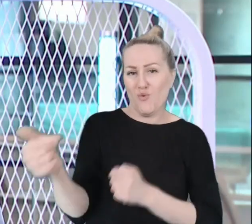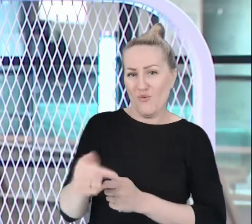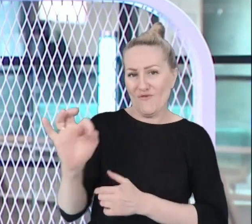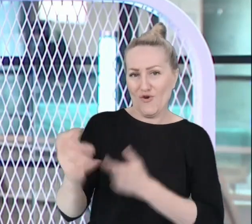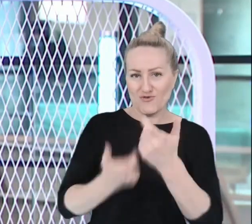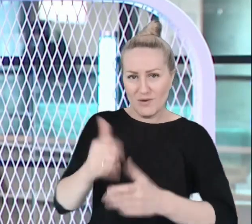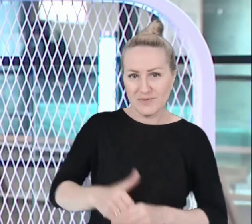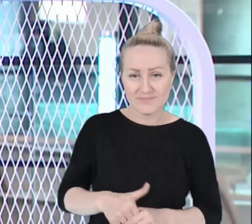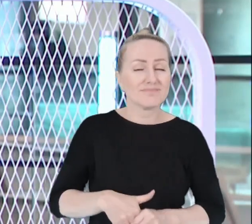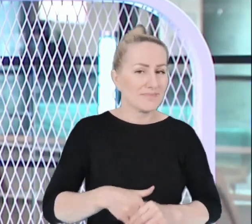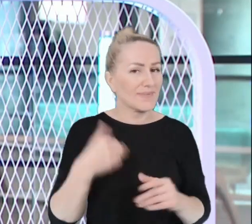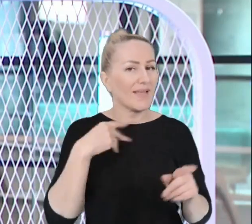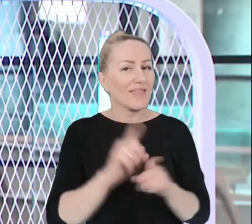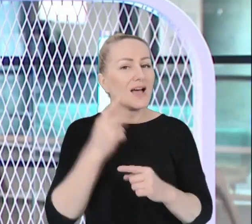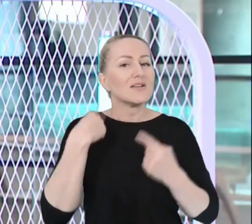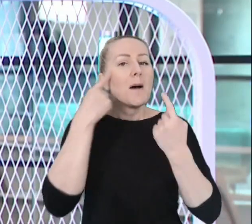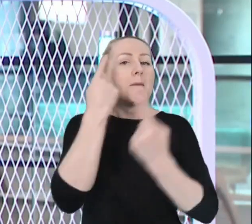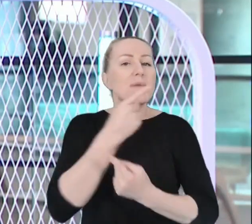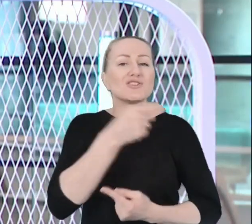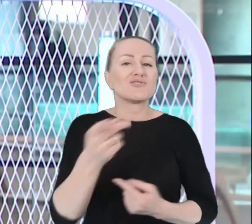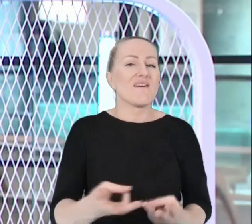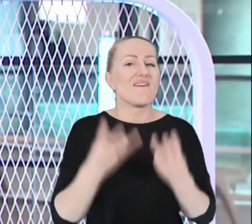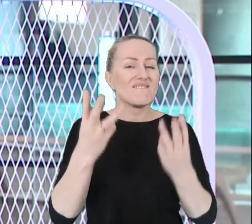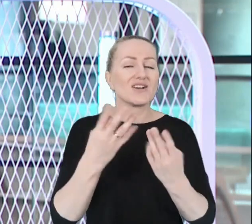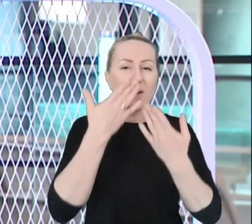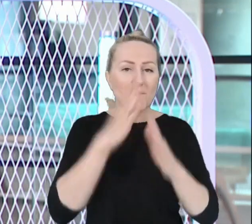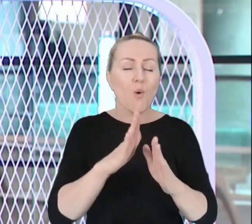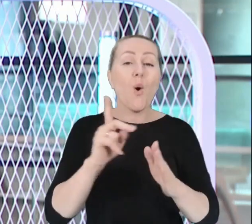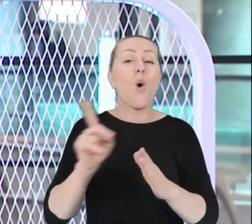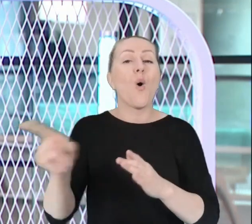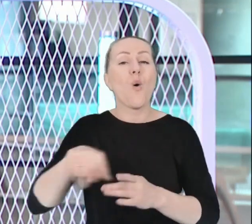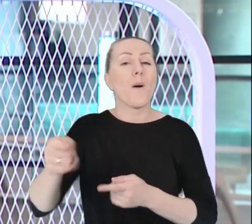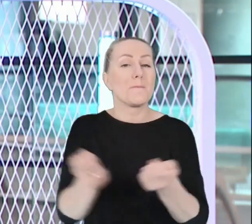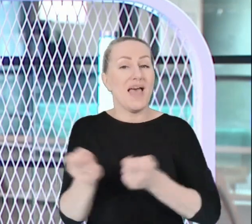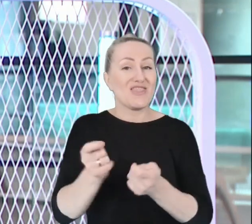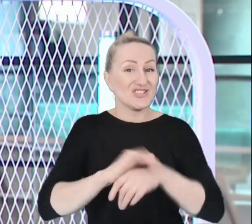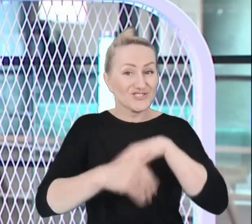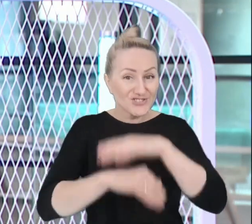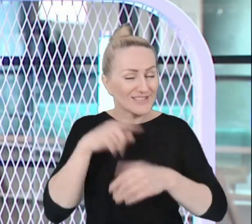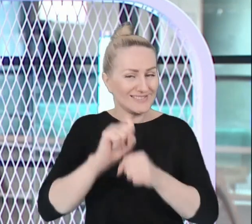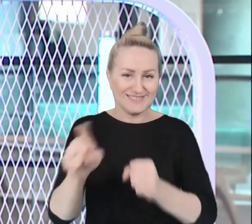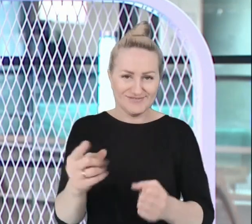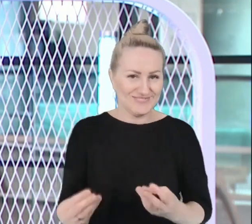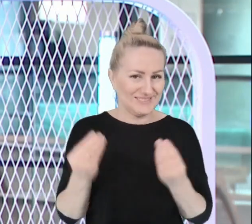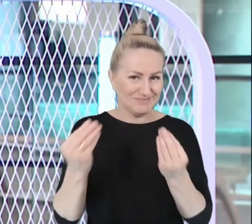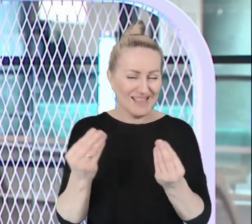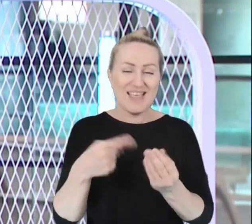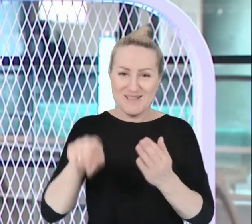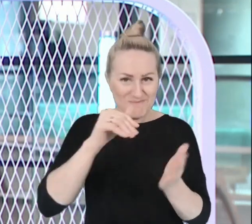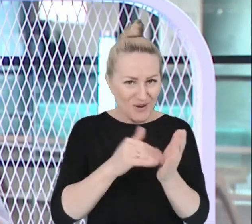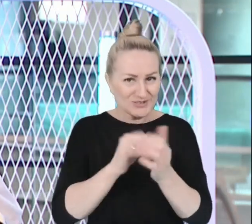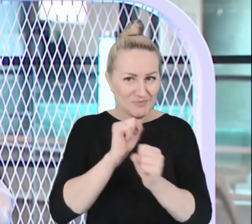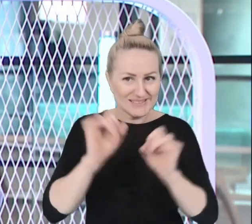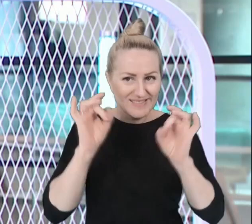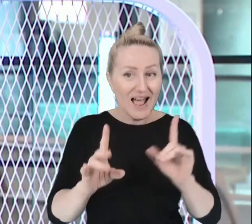jest, żeby podkreślić, że happiness managerowie są absolutnie wspaniali i to jest absolutnie nam potrzebne, ale to, co tak naprawdę jest